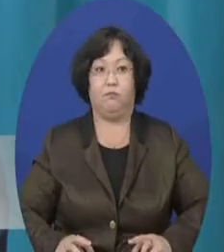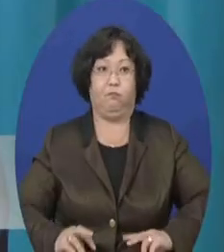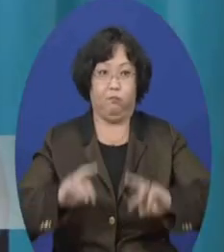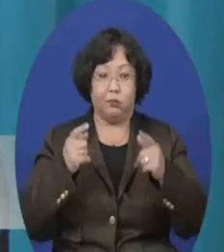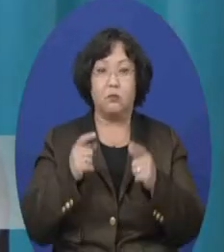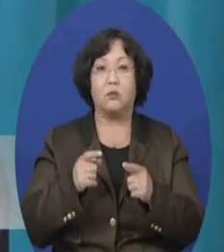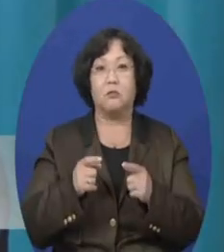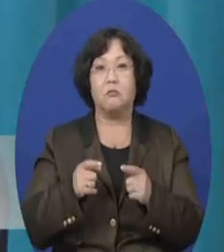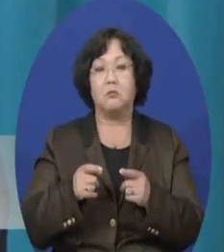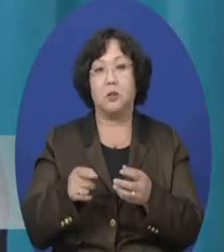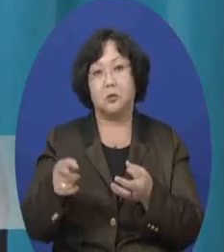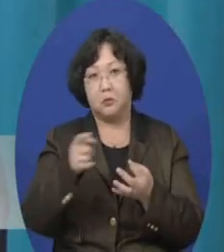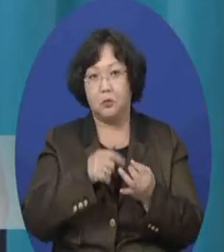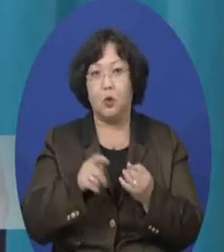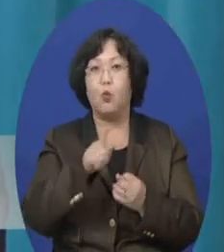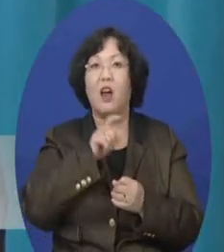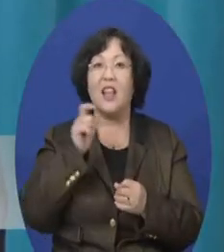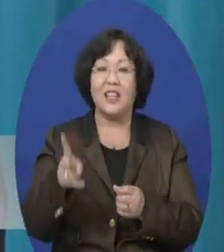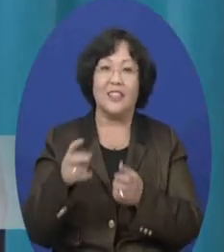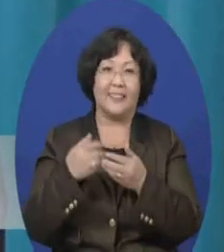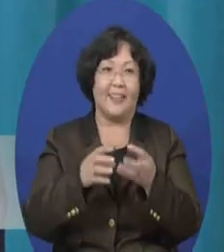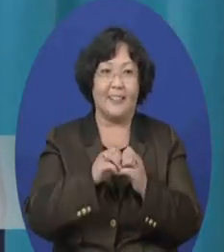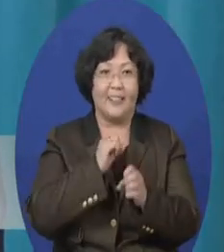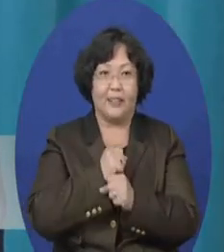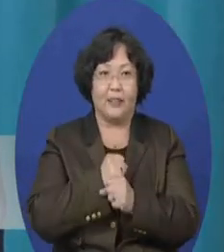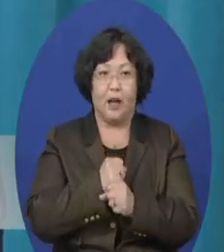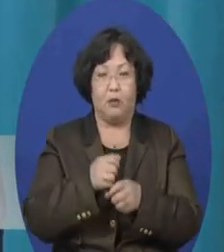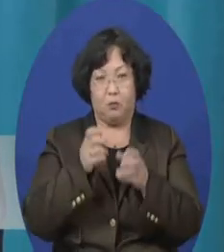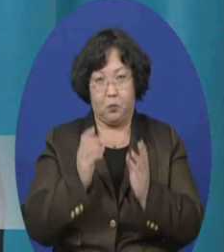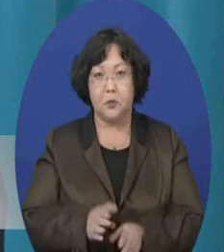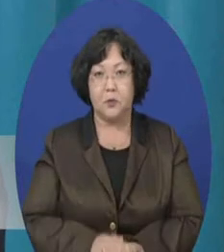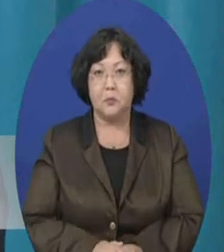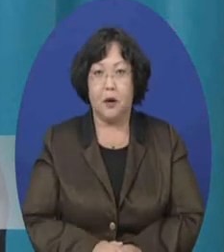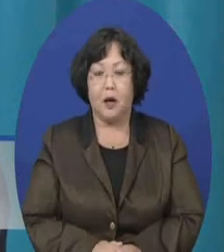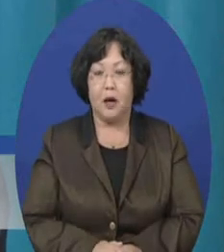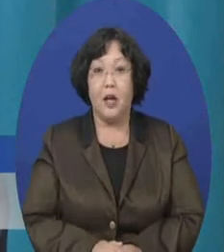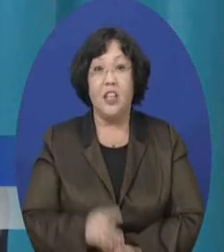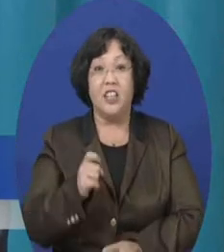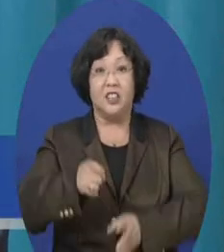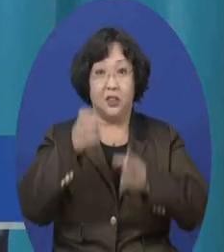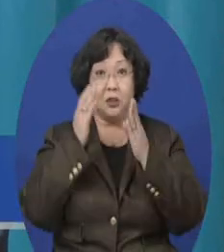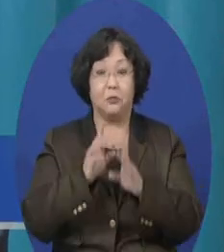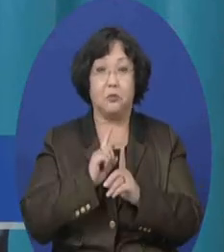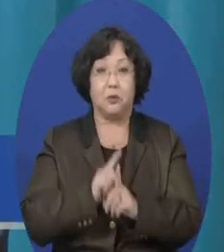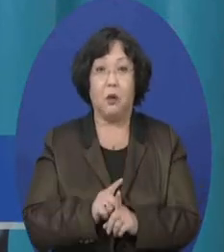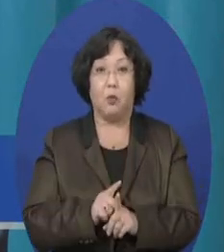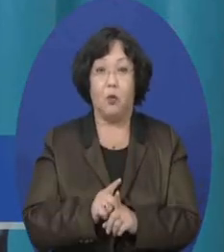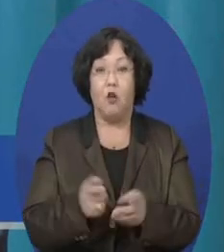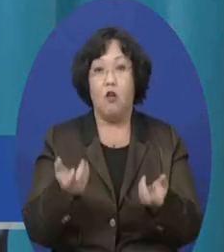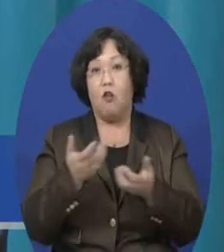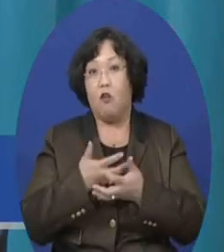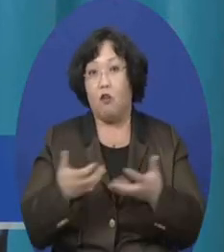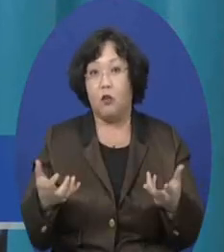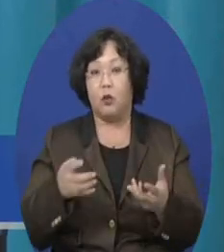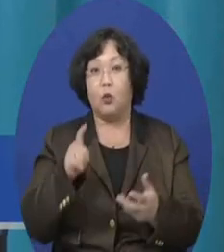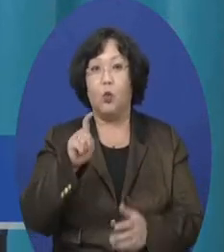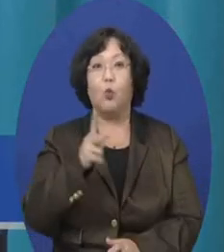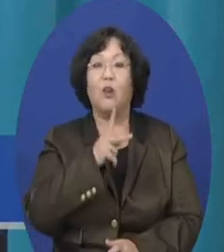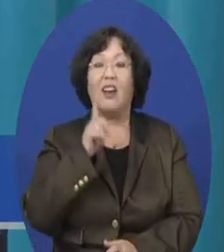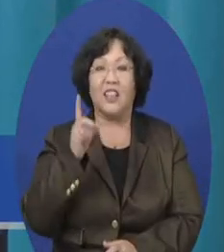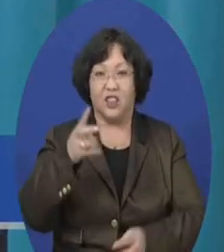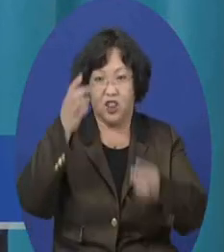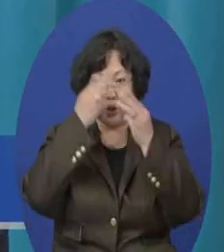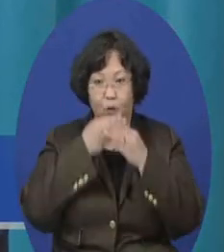оруулж хэдэн хүрээлэн шинээр байгуулахаар тогтжээ. Энэ шийдвэрийн нэг үүднээс бол олон одоо